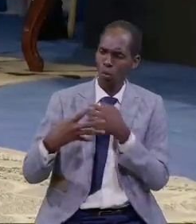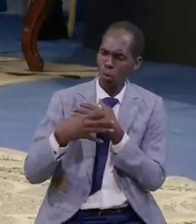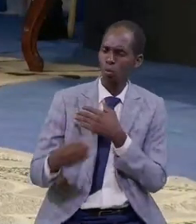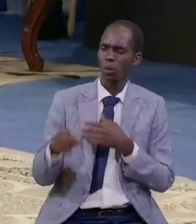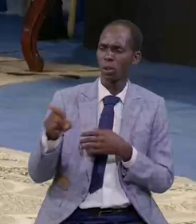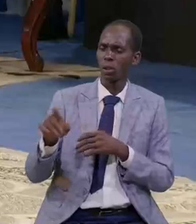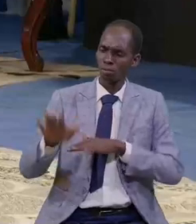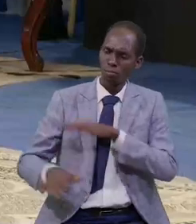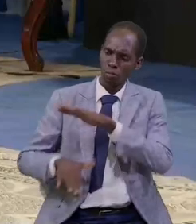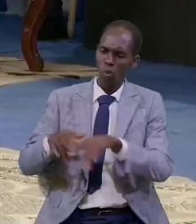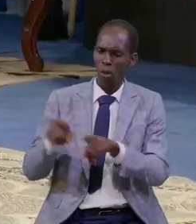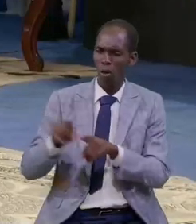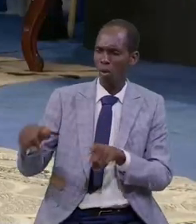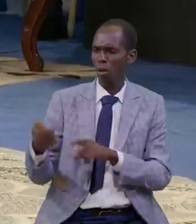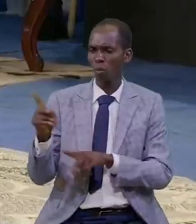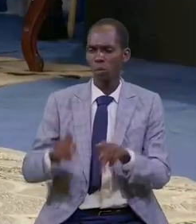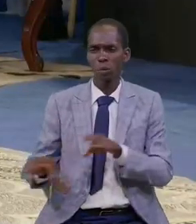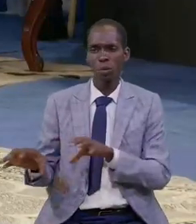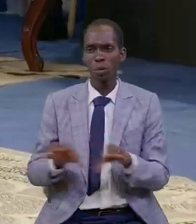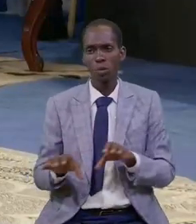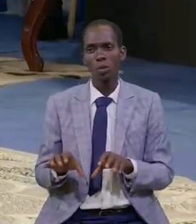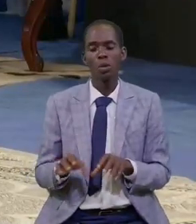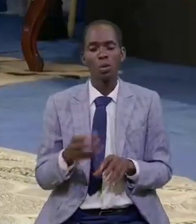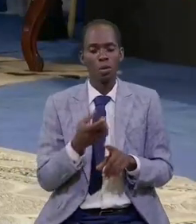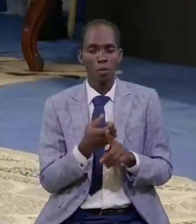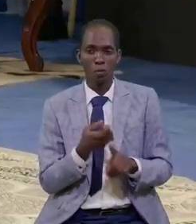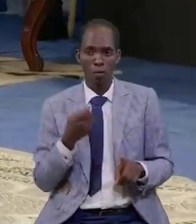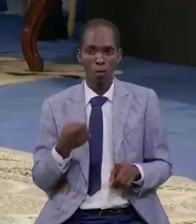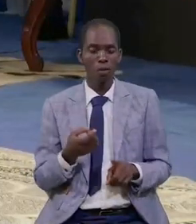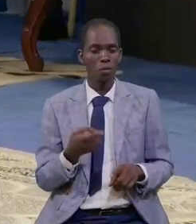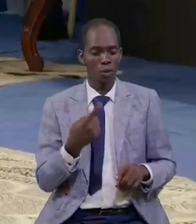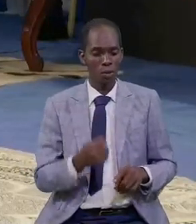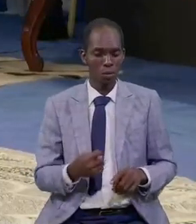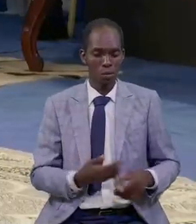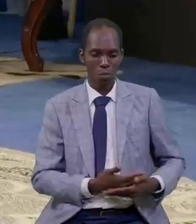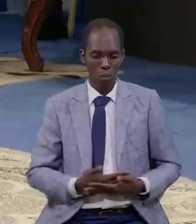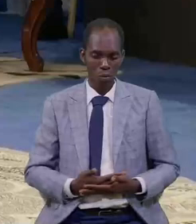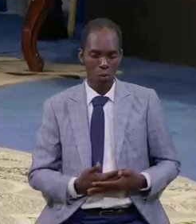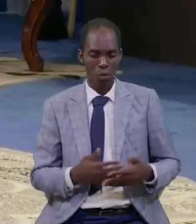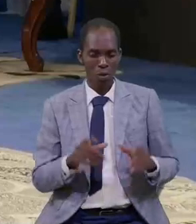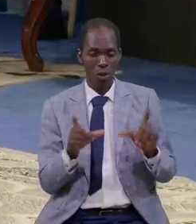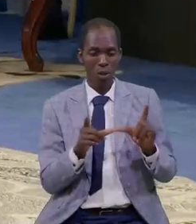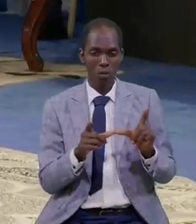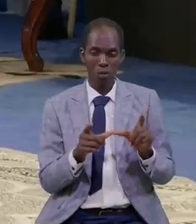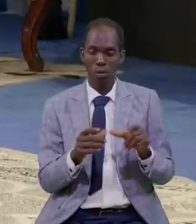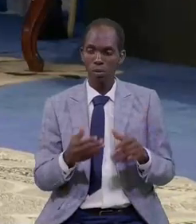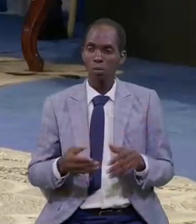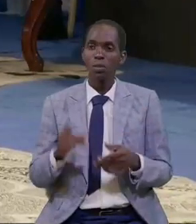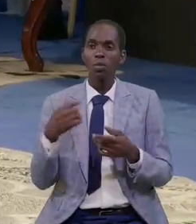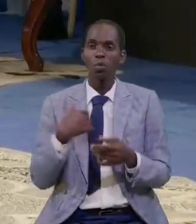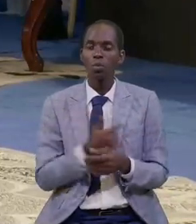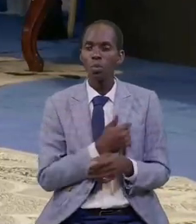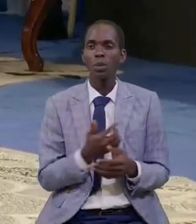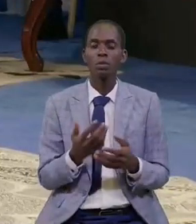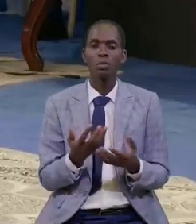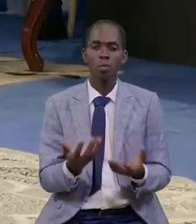marcher comme il marche AMEN dans nos dans nos vies de l'état de bébé nous désirons quelque chose